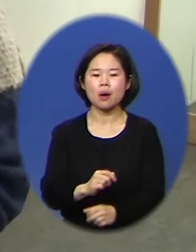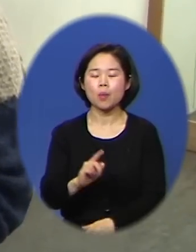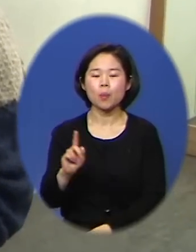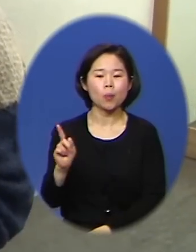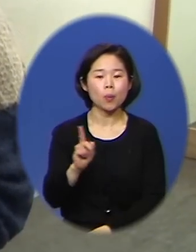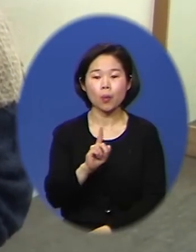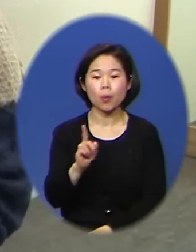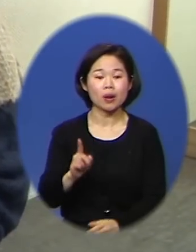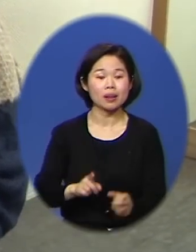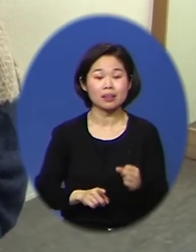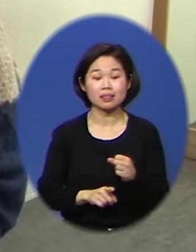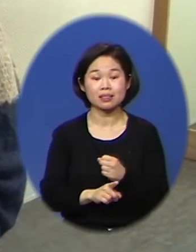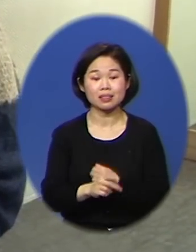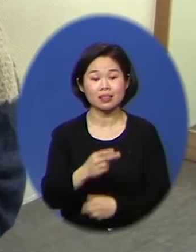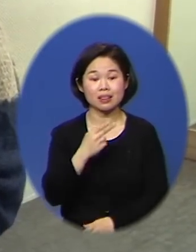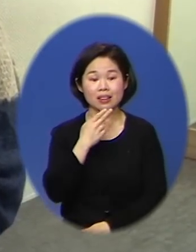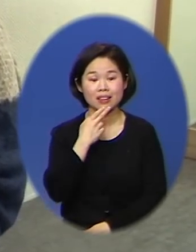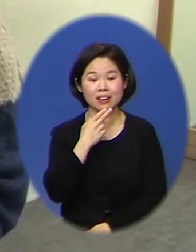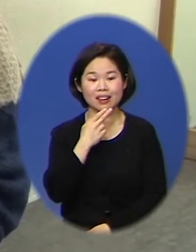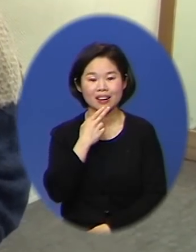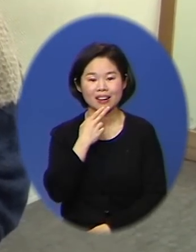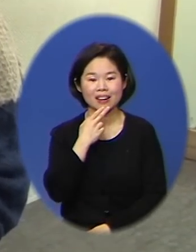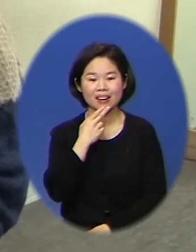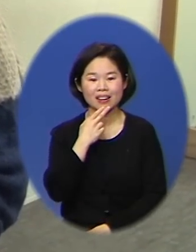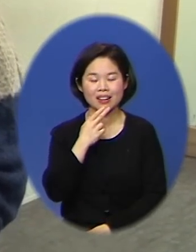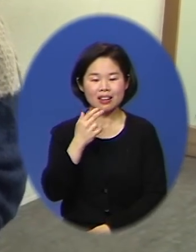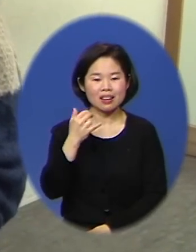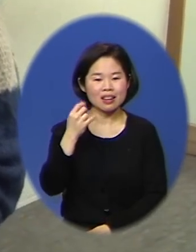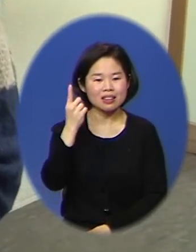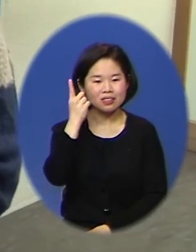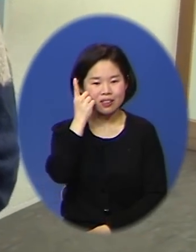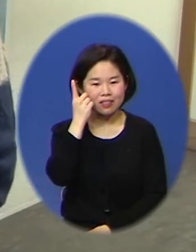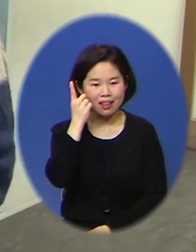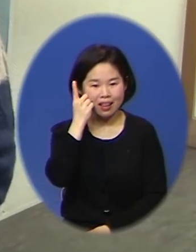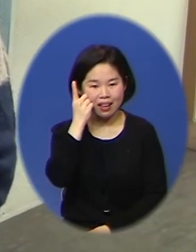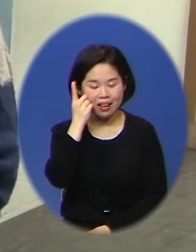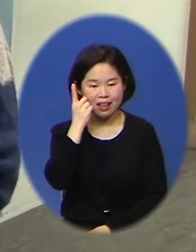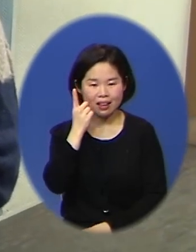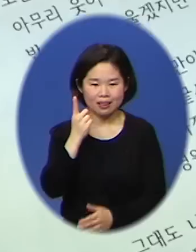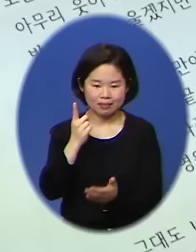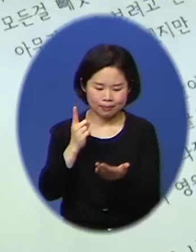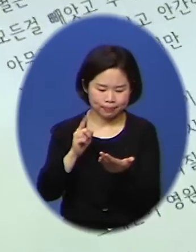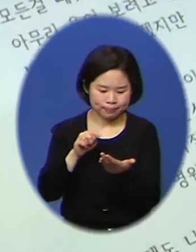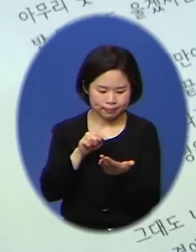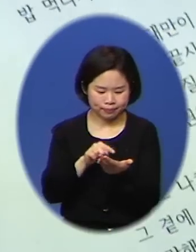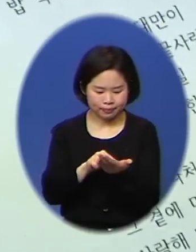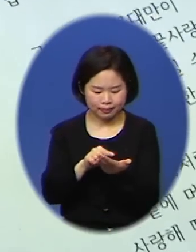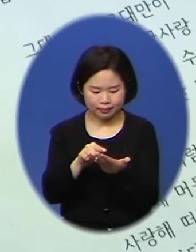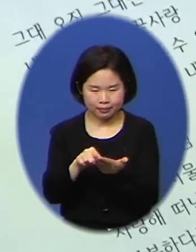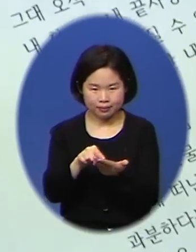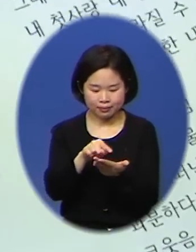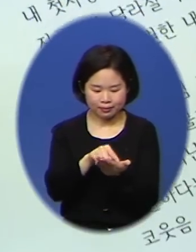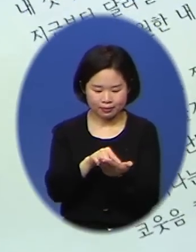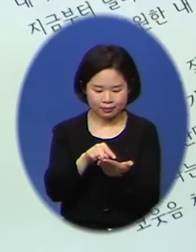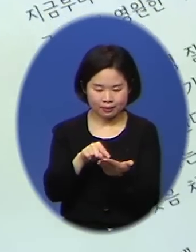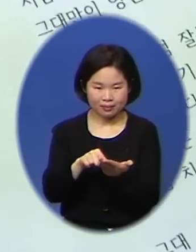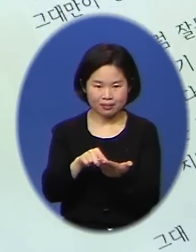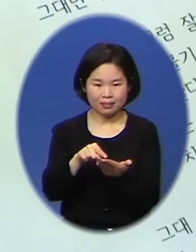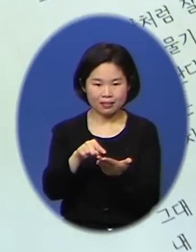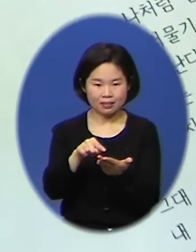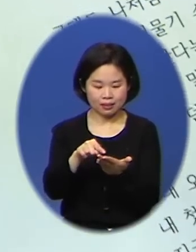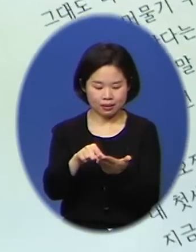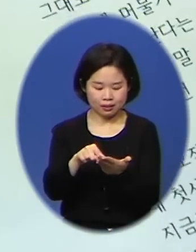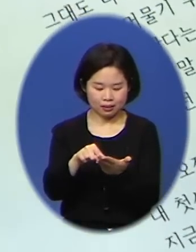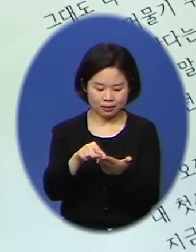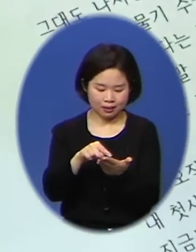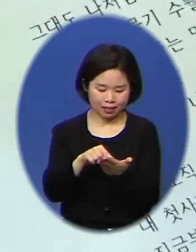아무런 이유 없이 전화를. 둘, 셋, 넷. 그냥